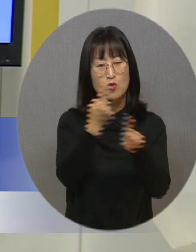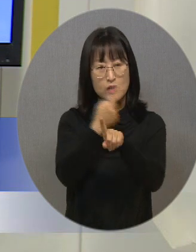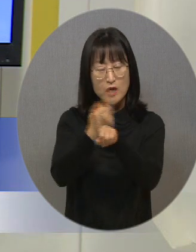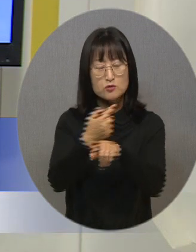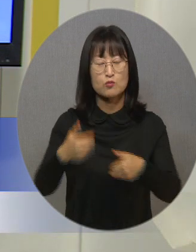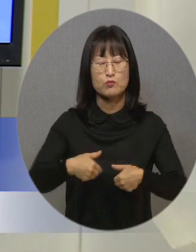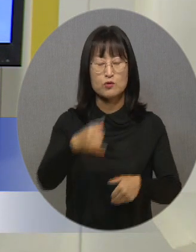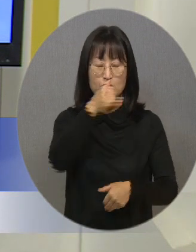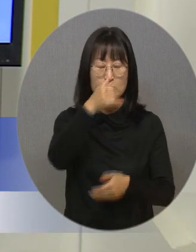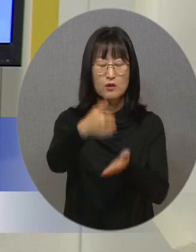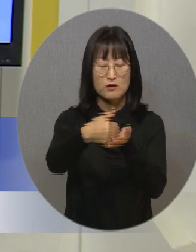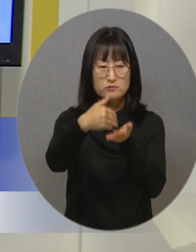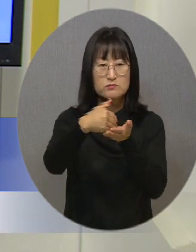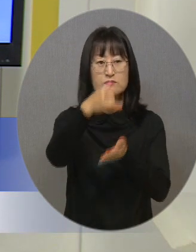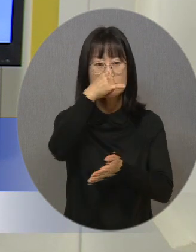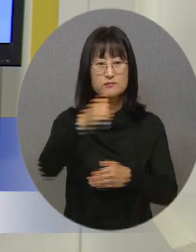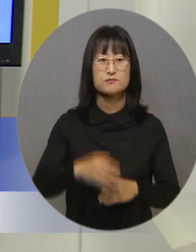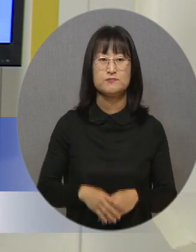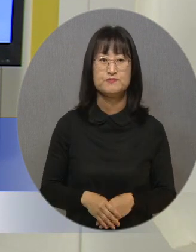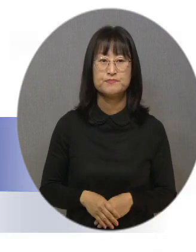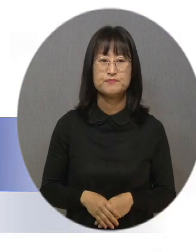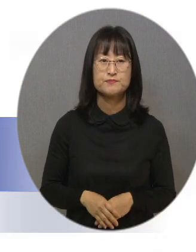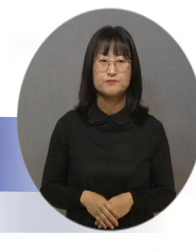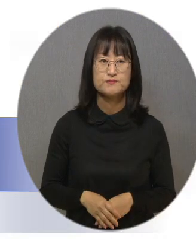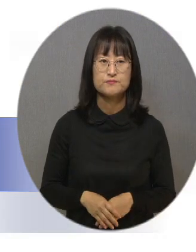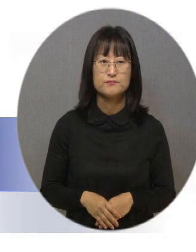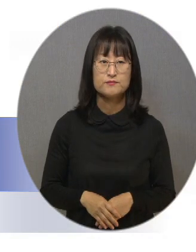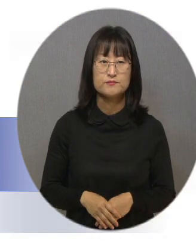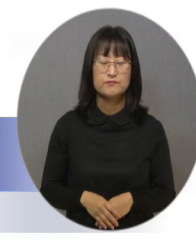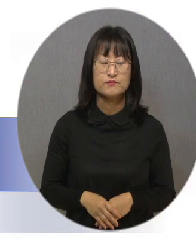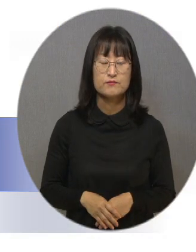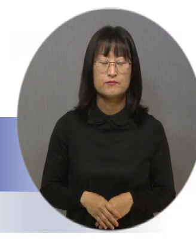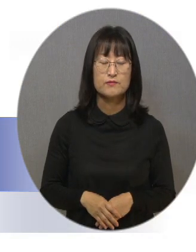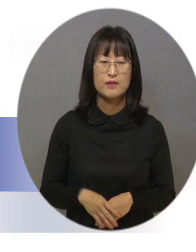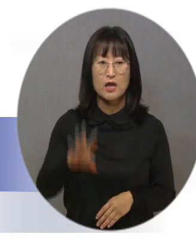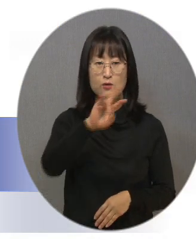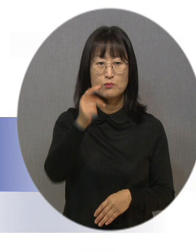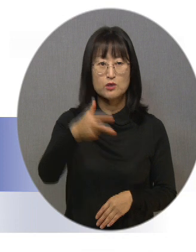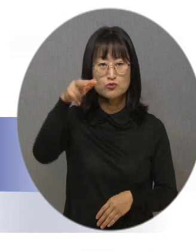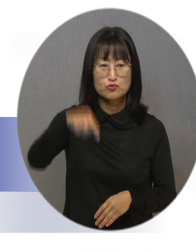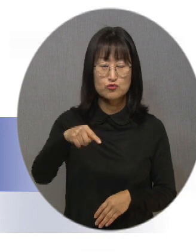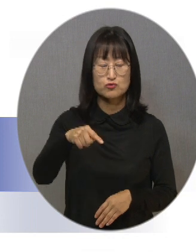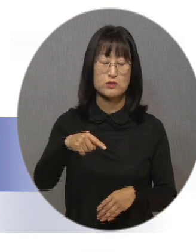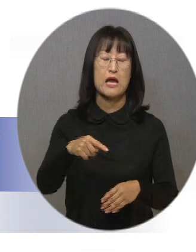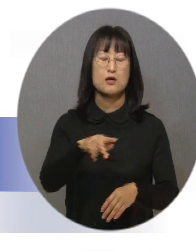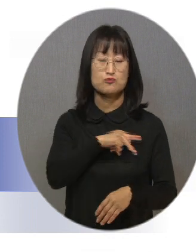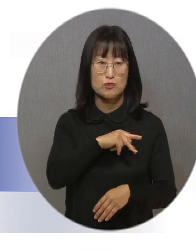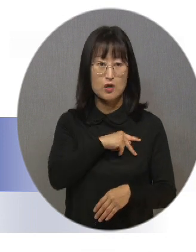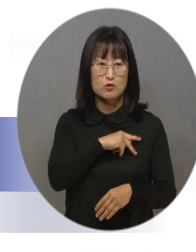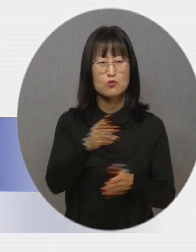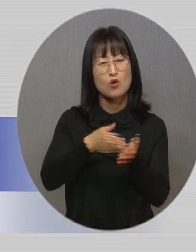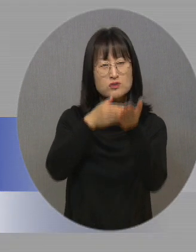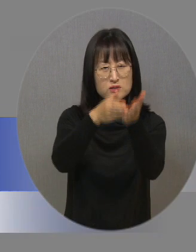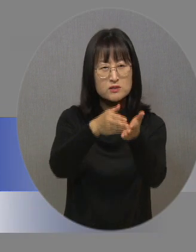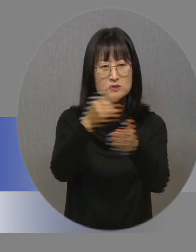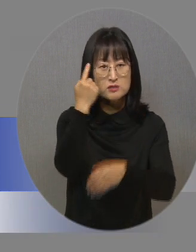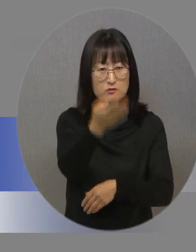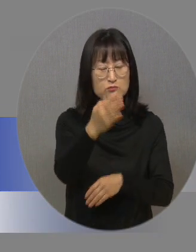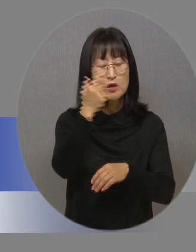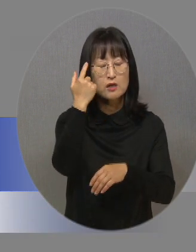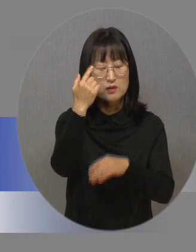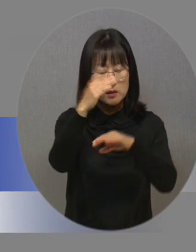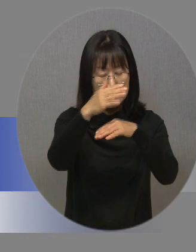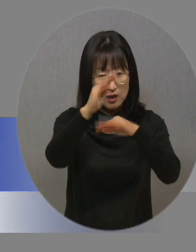필요하다는 목소리가 국회 국정감사에서 제기됐습니다. 더불어민주당 최혜영 의원이 보건복지부에 질의한 내용에 따르면